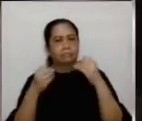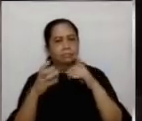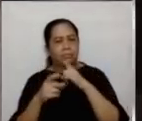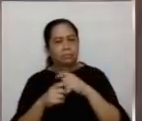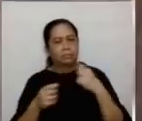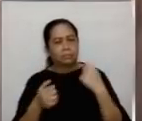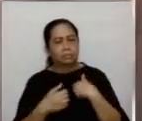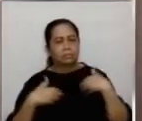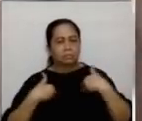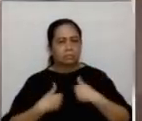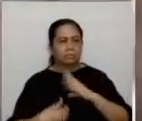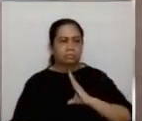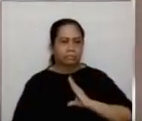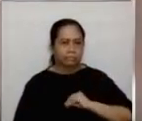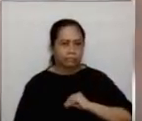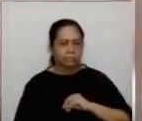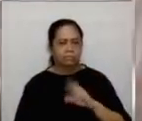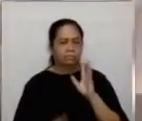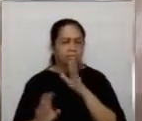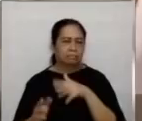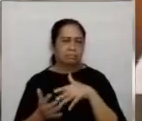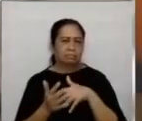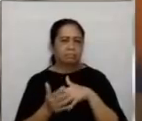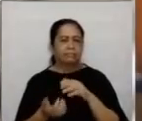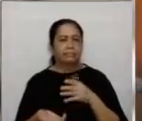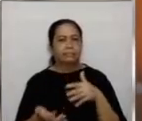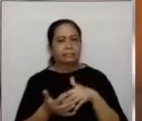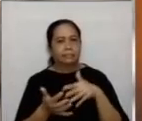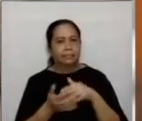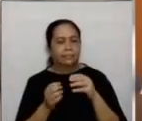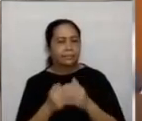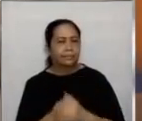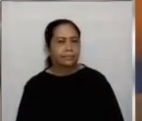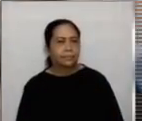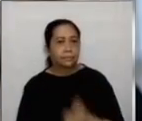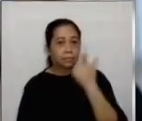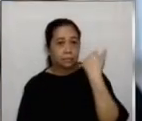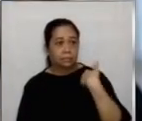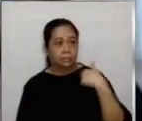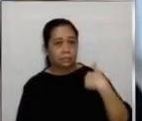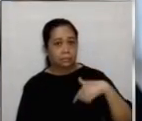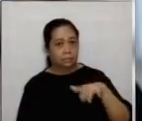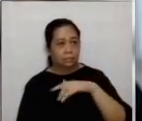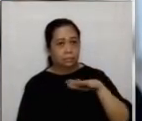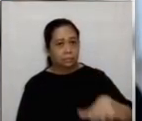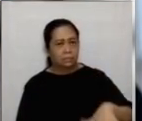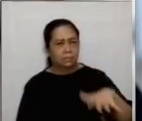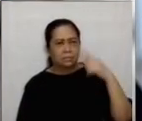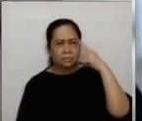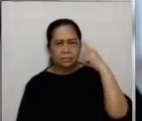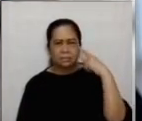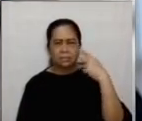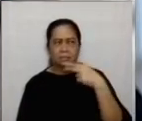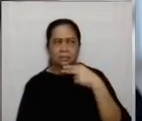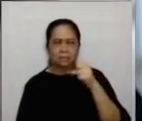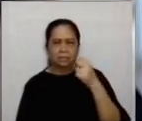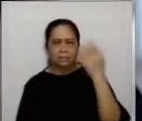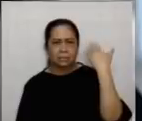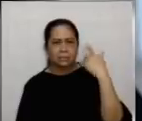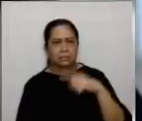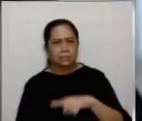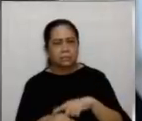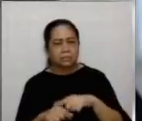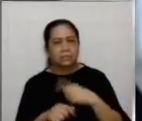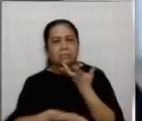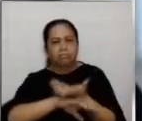ng loob na mag-aral. Kasi nung maliit pa po kami, I think I was high school noon, parang nasa squatter area po